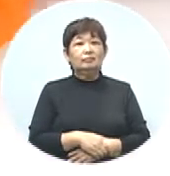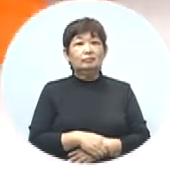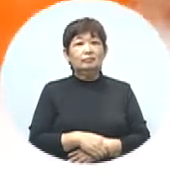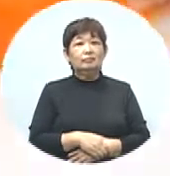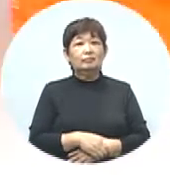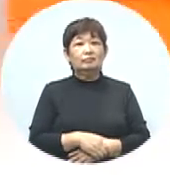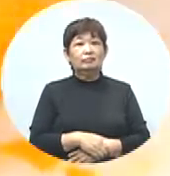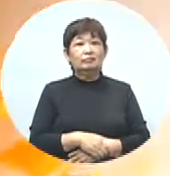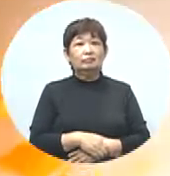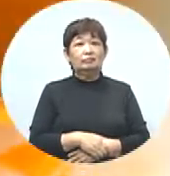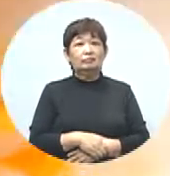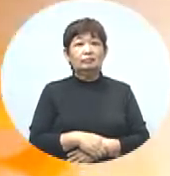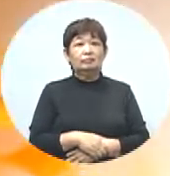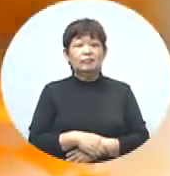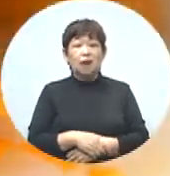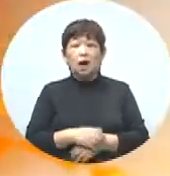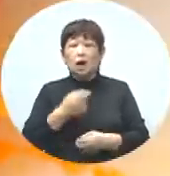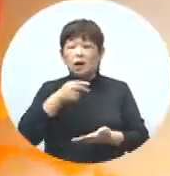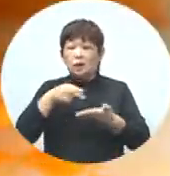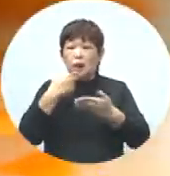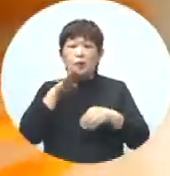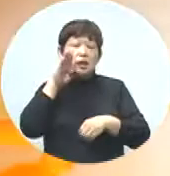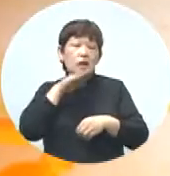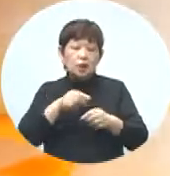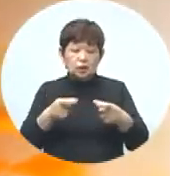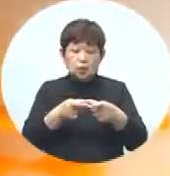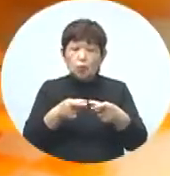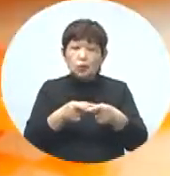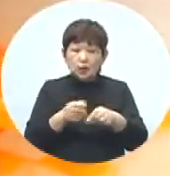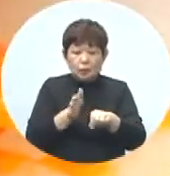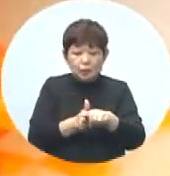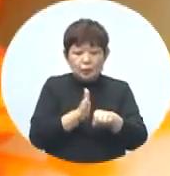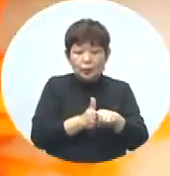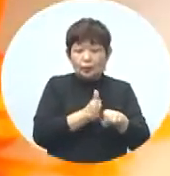まずコリンキーを食べやすい大きさに切っていきます。